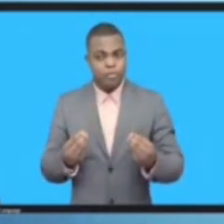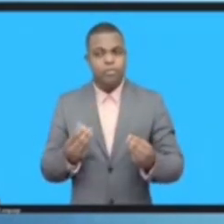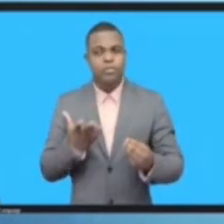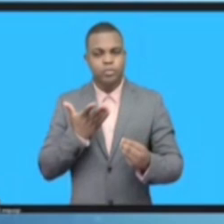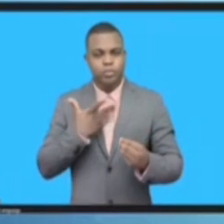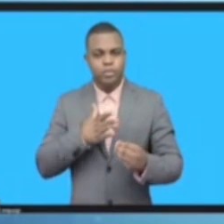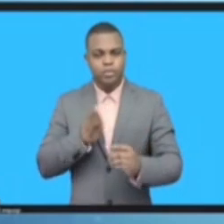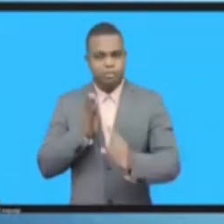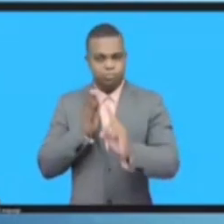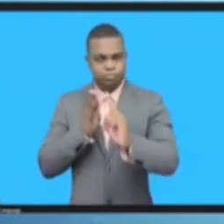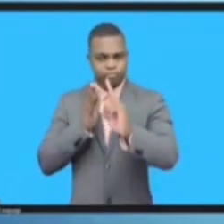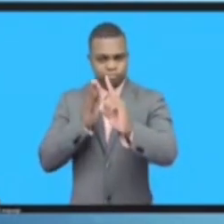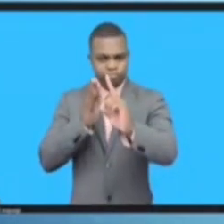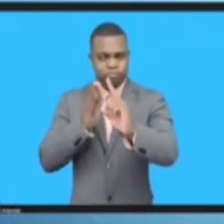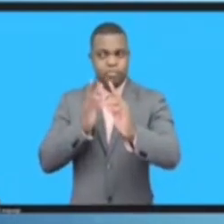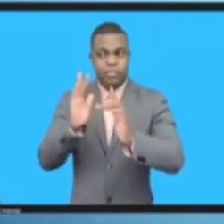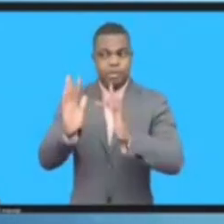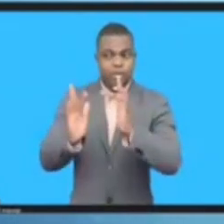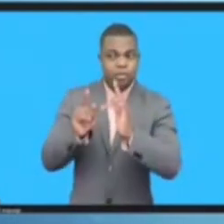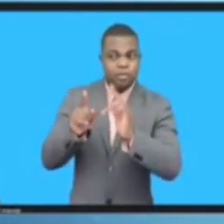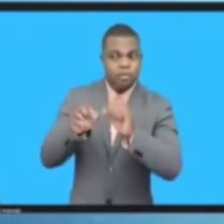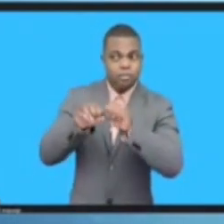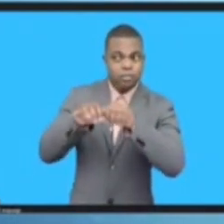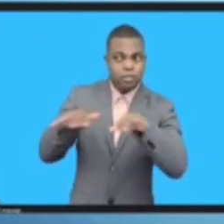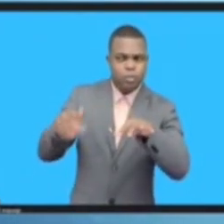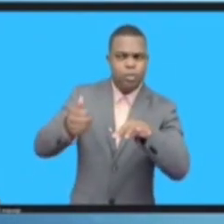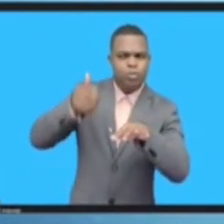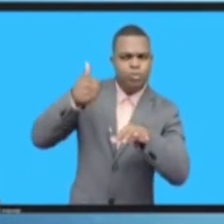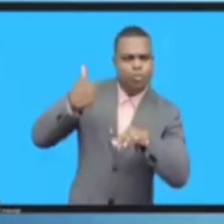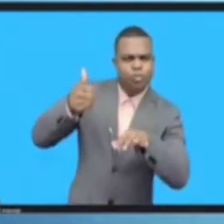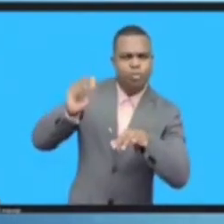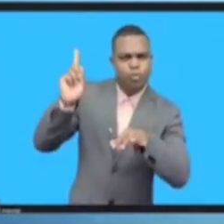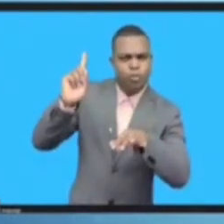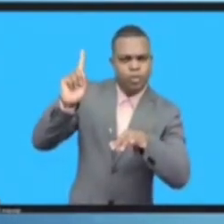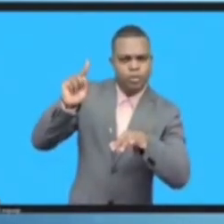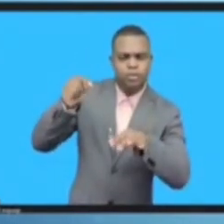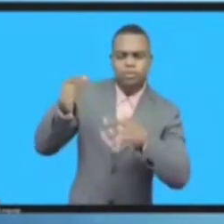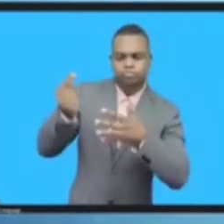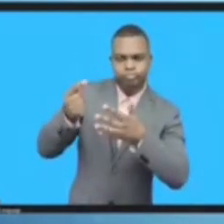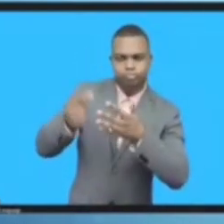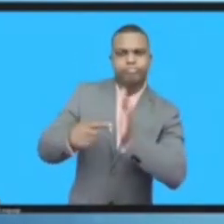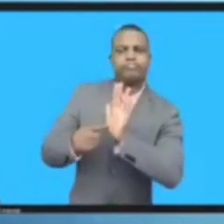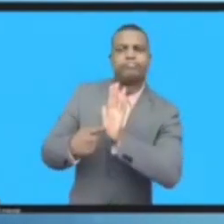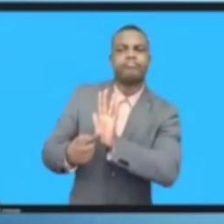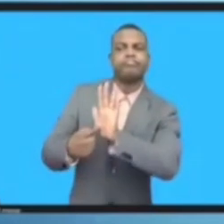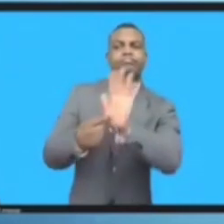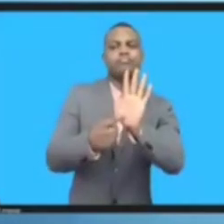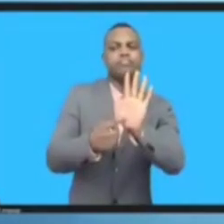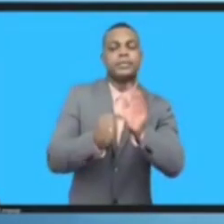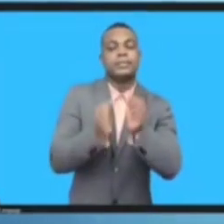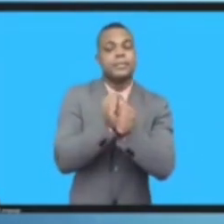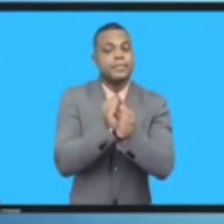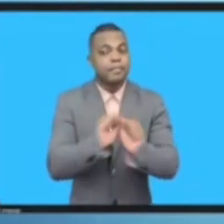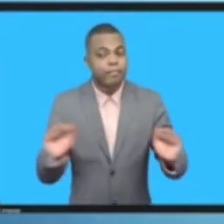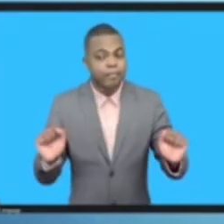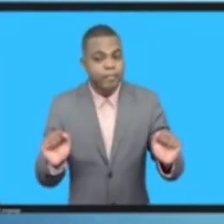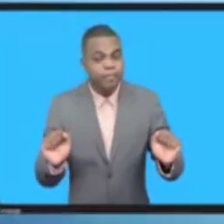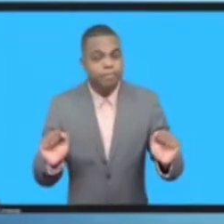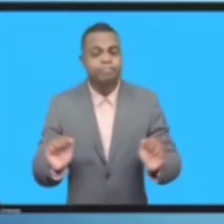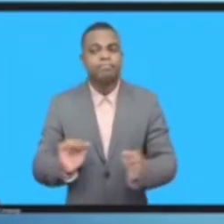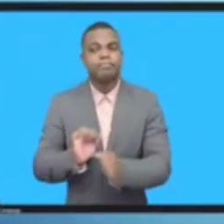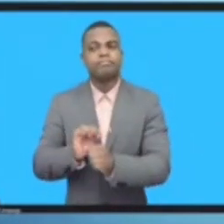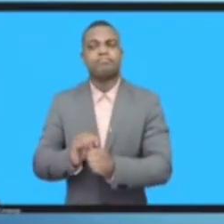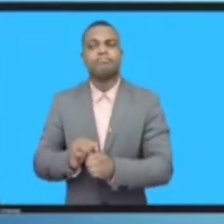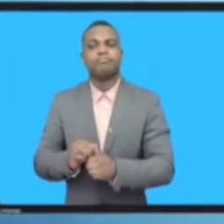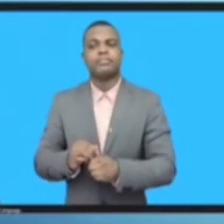assurer le caractère privé des échanges, assurer l'accessibilité dans tous les sens du terme, avoir un